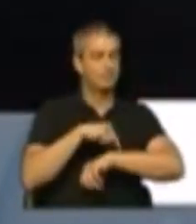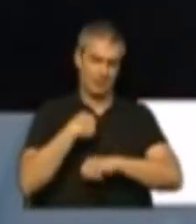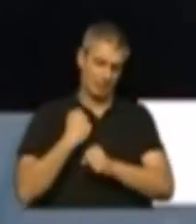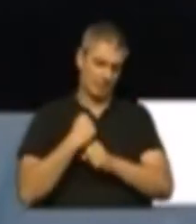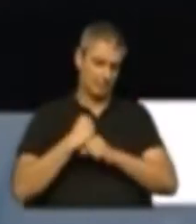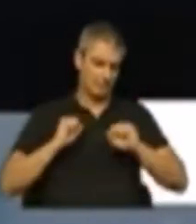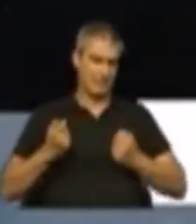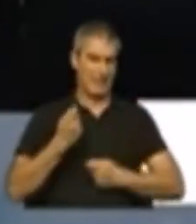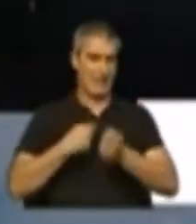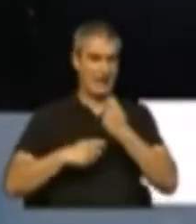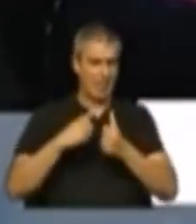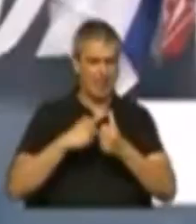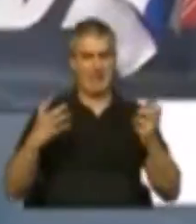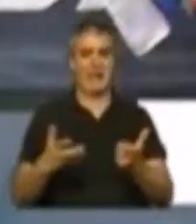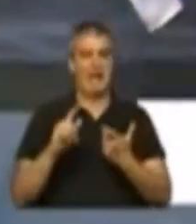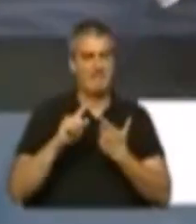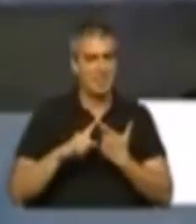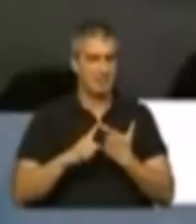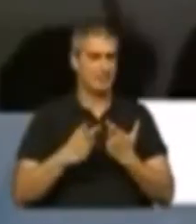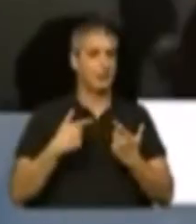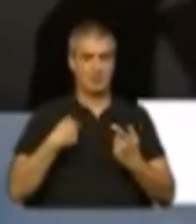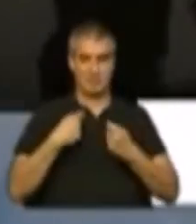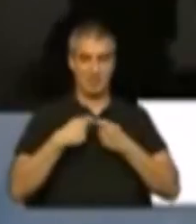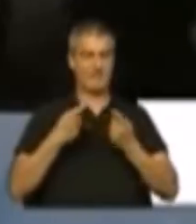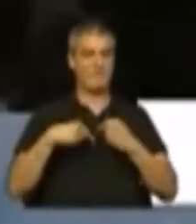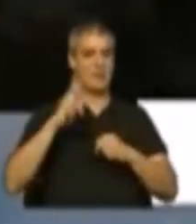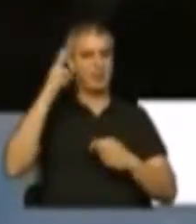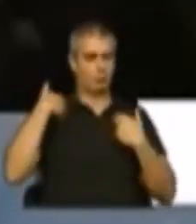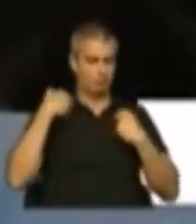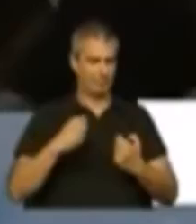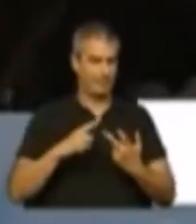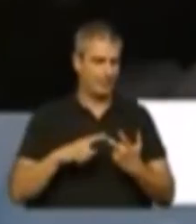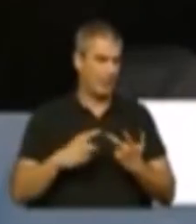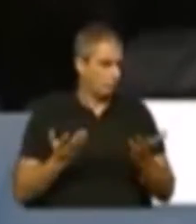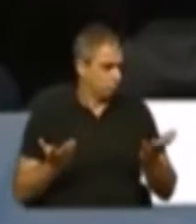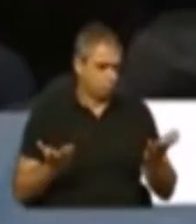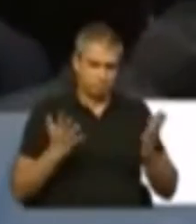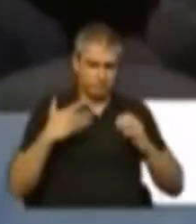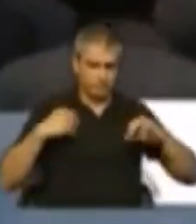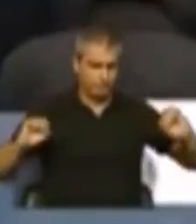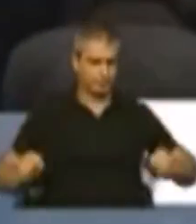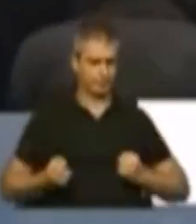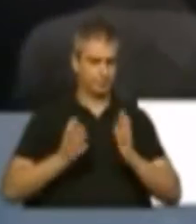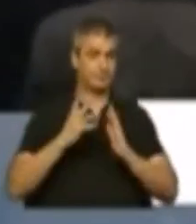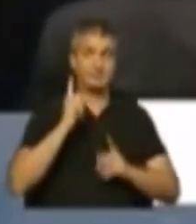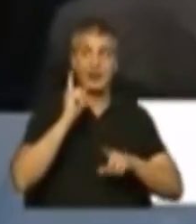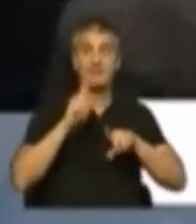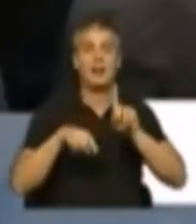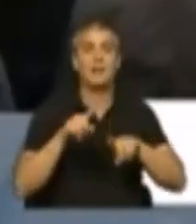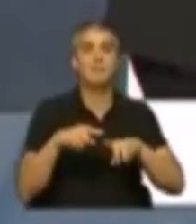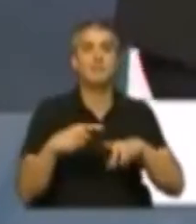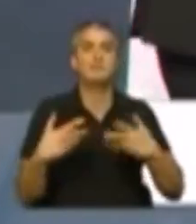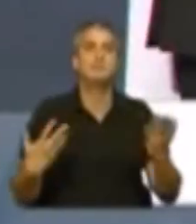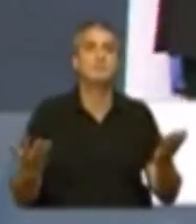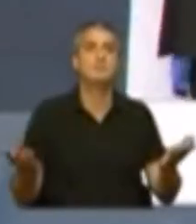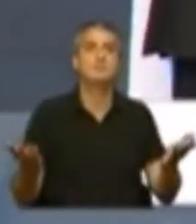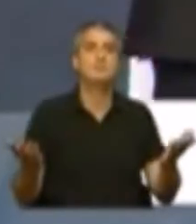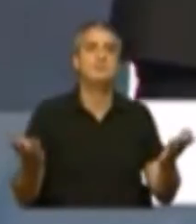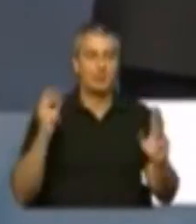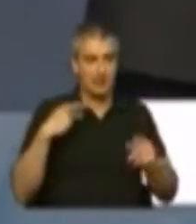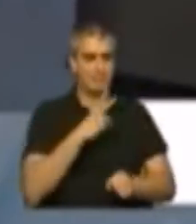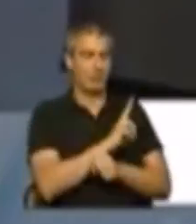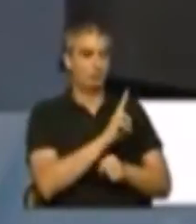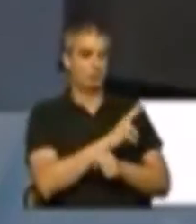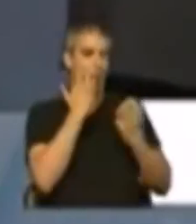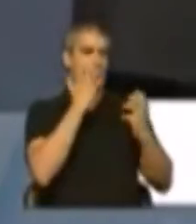עשייה כלכלית, עשייה חברתית, אני חברת ועדת חוץ וביטחון מאוד פעילה, אבל לפעמים חלק מהדברים זה לגונן